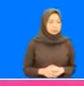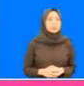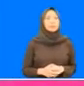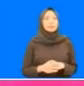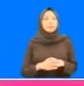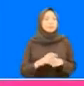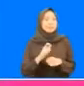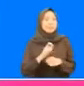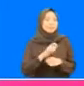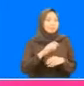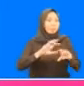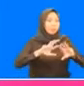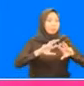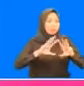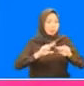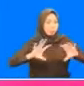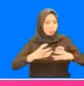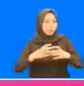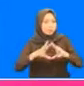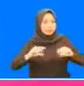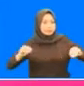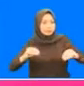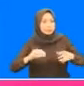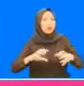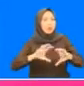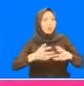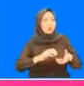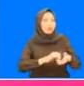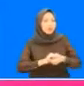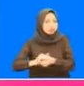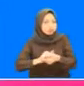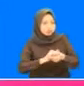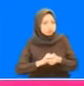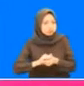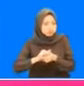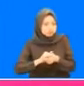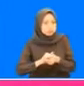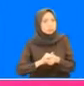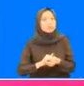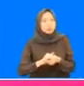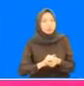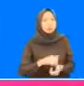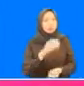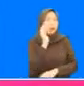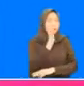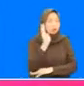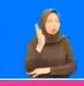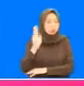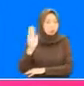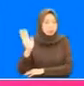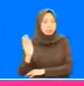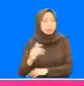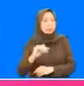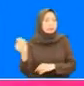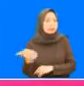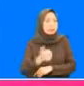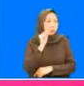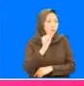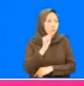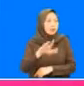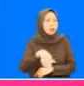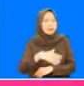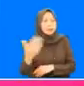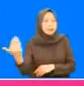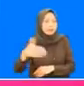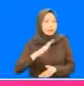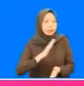Group dan Engagement Group, Ibu dan Bapak narasumber gelar wicara, serta para undangan yang hadir secara